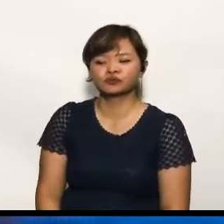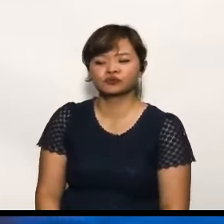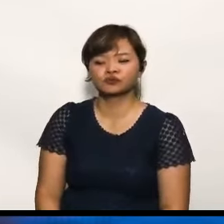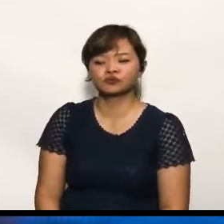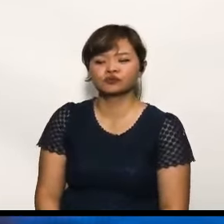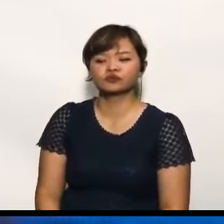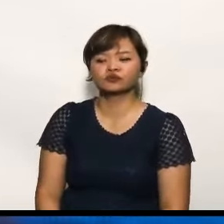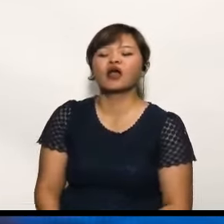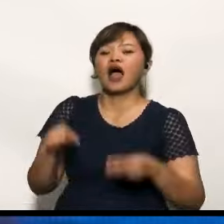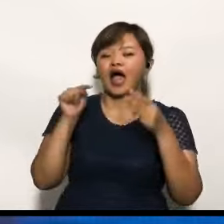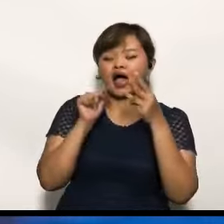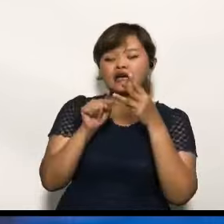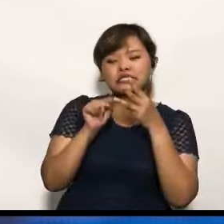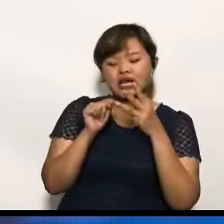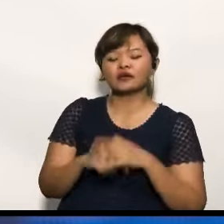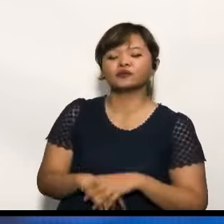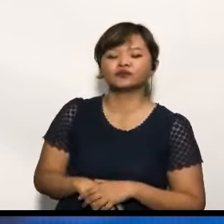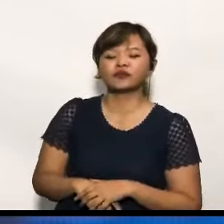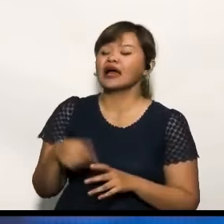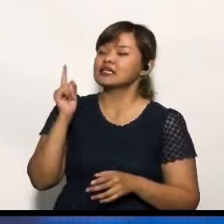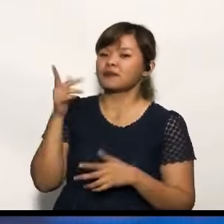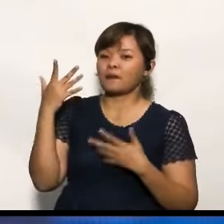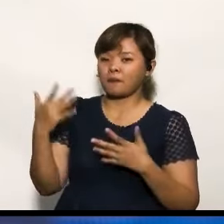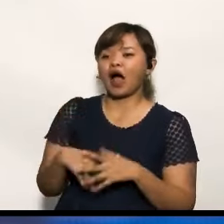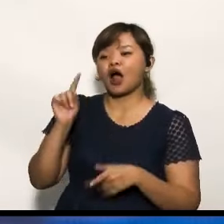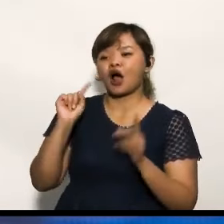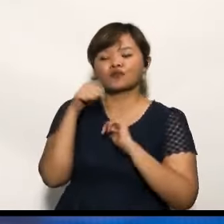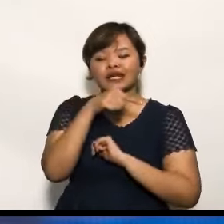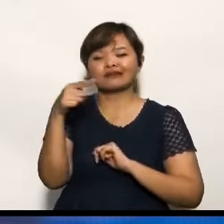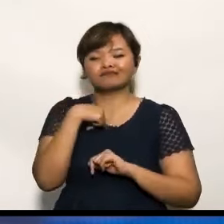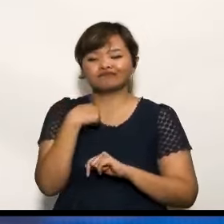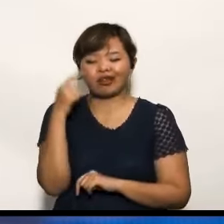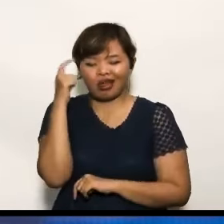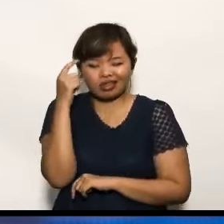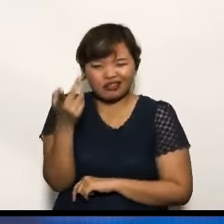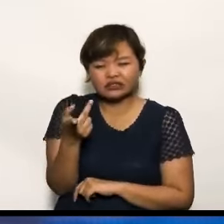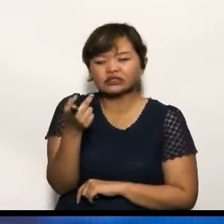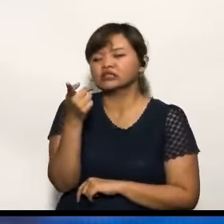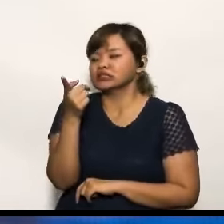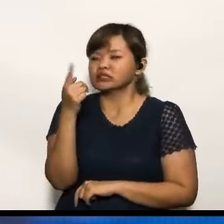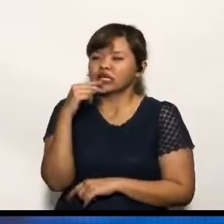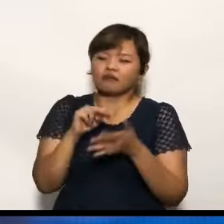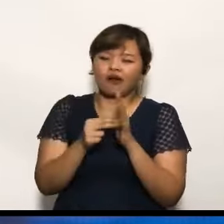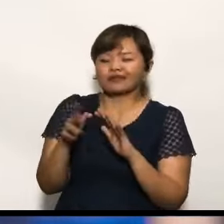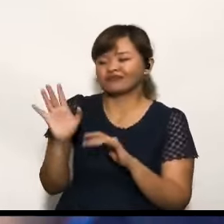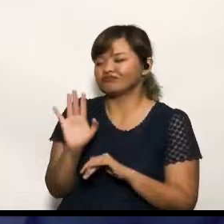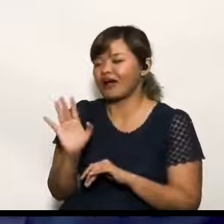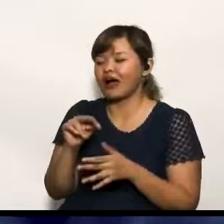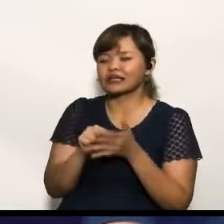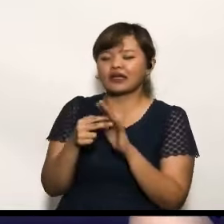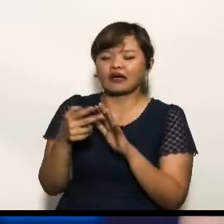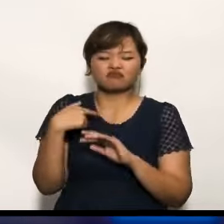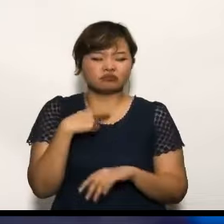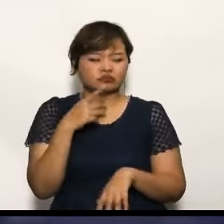Sorry. Ayat yang ketiga. Sebab kalau seorang menyangka bahwa ia berarti, padahal ia sama sekali tidak berarti, ia menipu